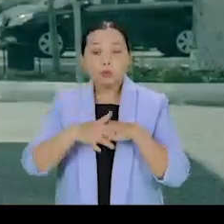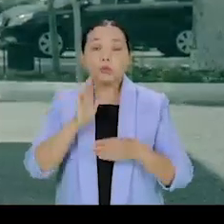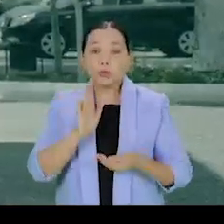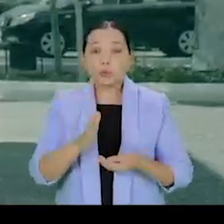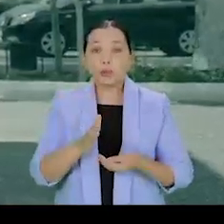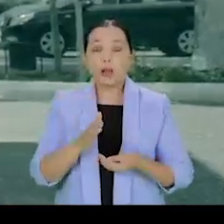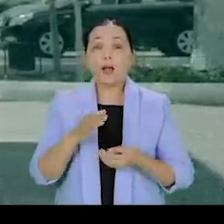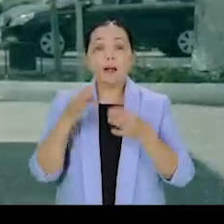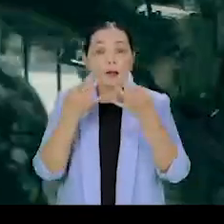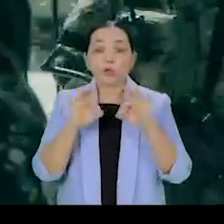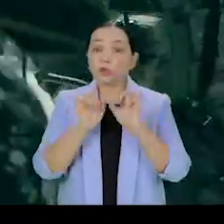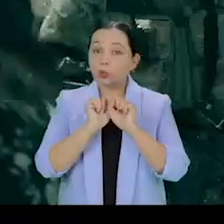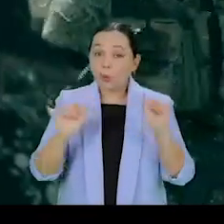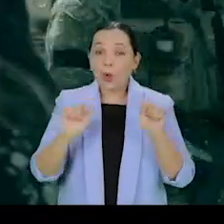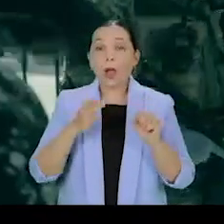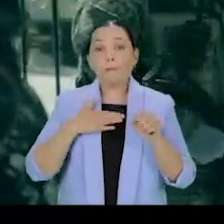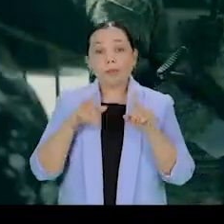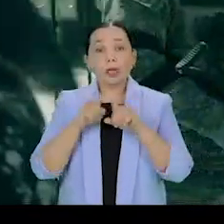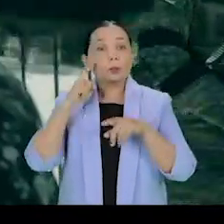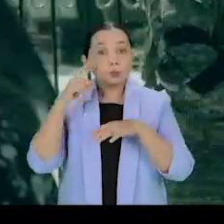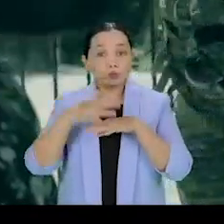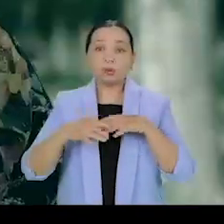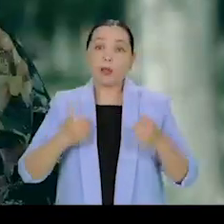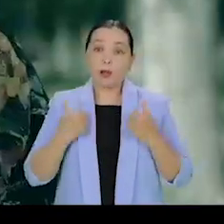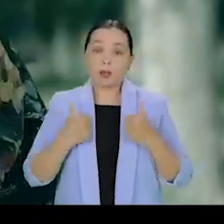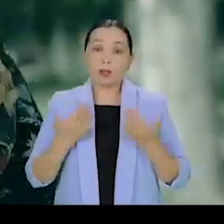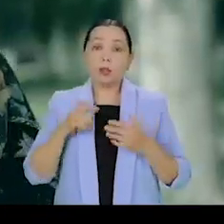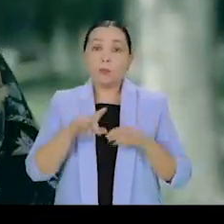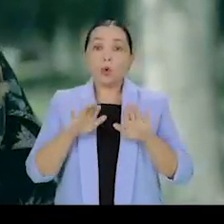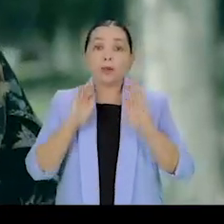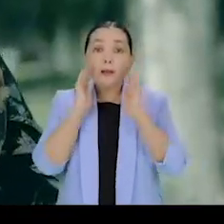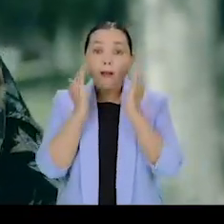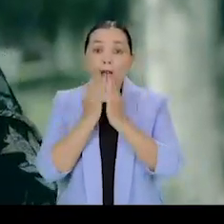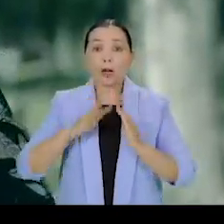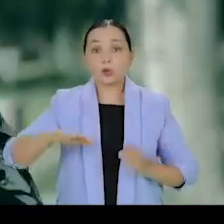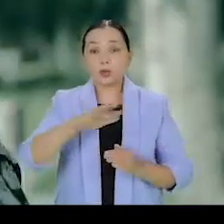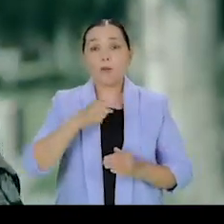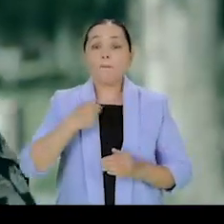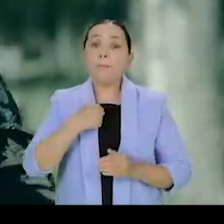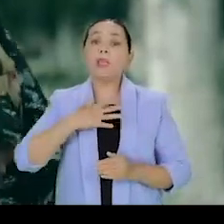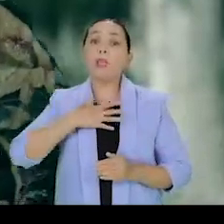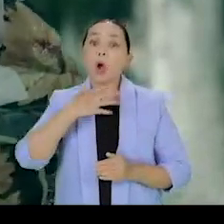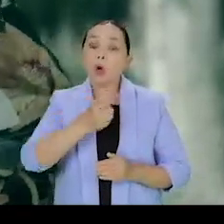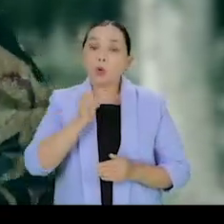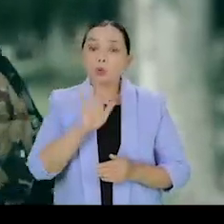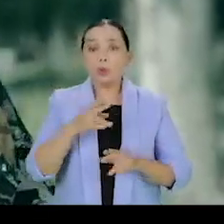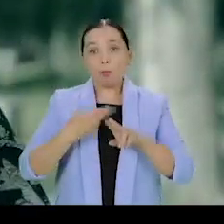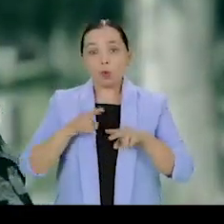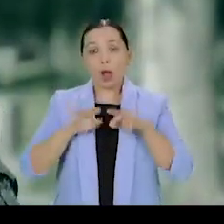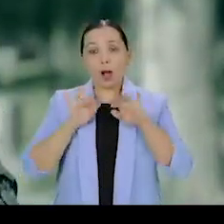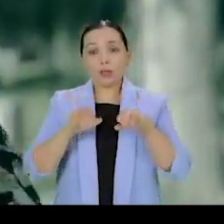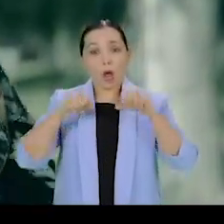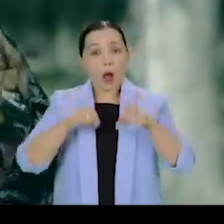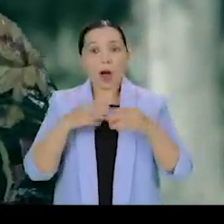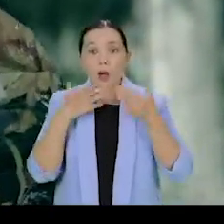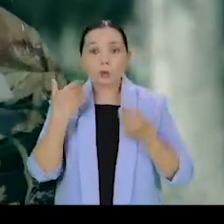xolajon. Kirish mumkin emas. Bizni ham tushunishga harakat qiling. Bu yer karantin hududi. Men noroziman. Bunaqa qilishga